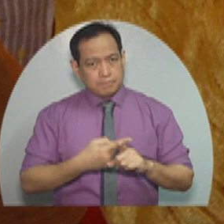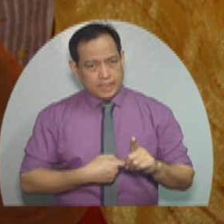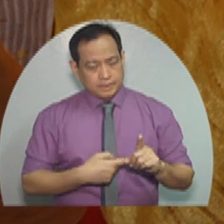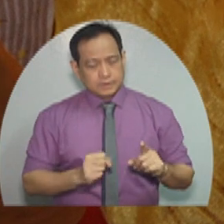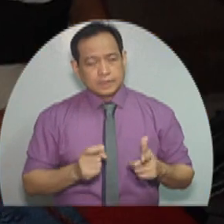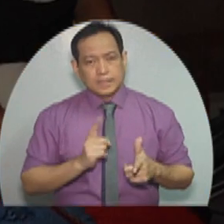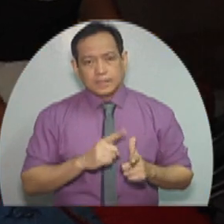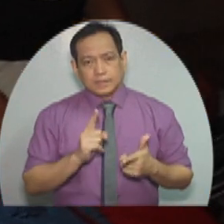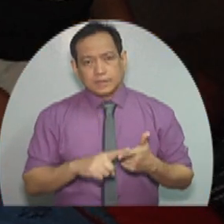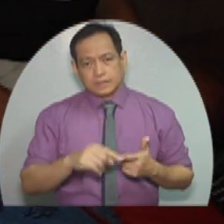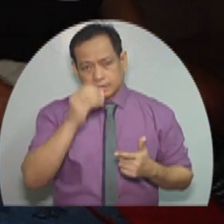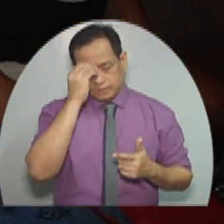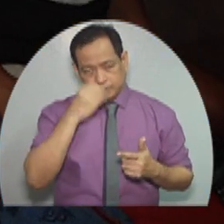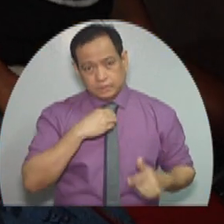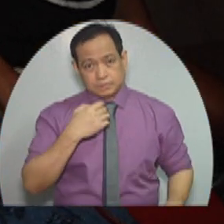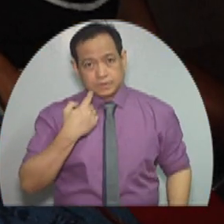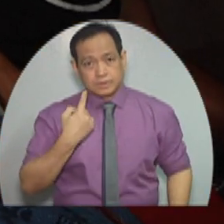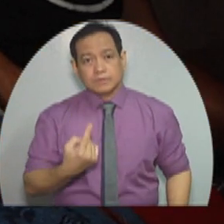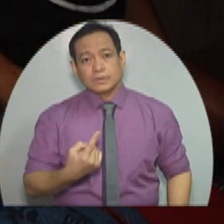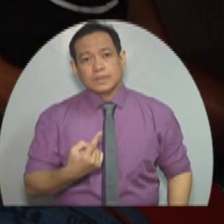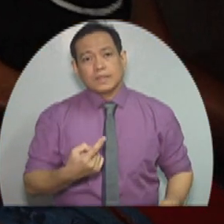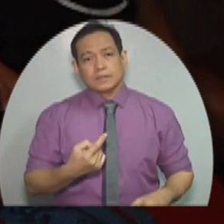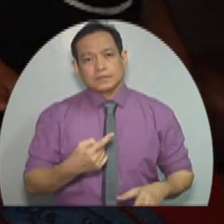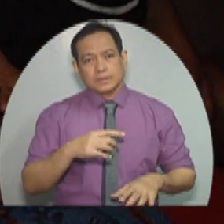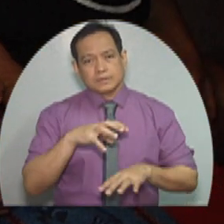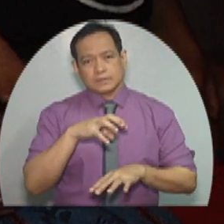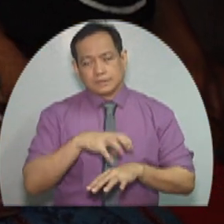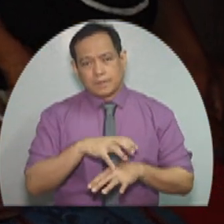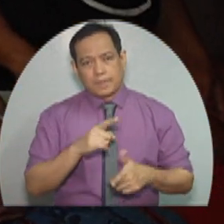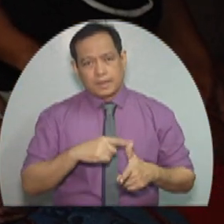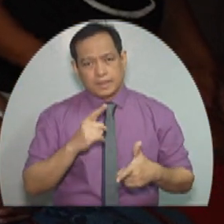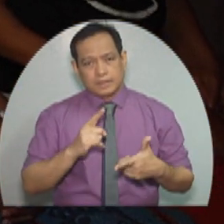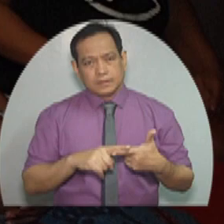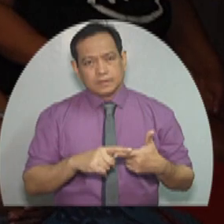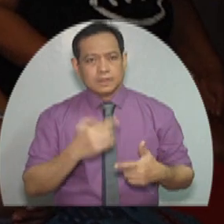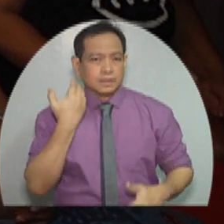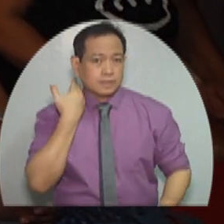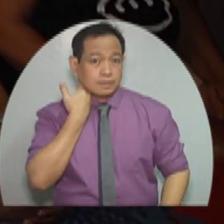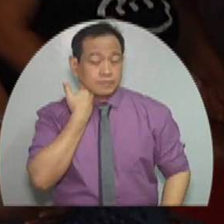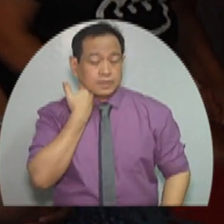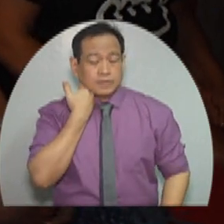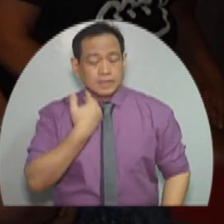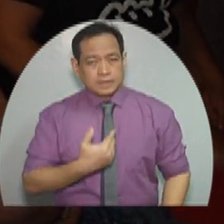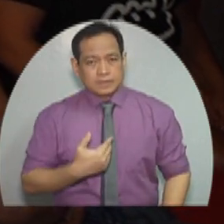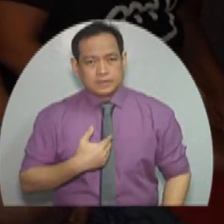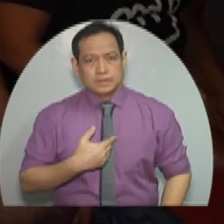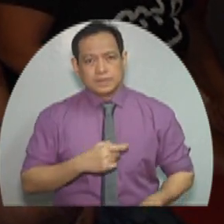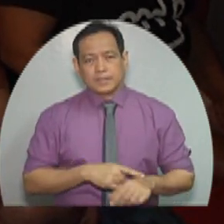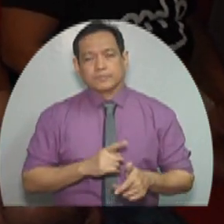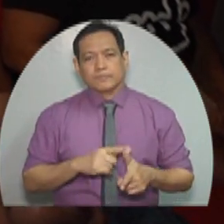Tapos nung October 1 po, bumukol po. Sabay linalagnat na po ako